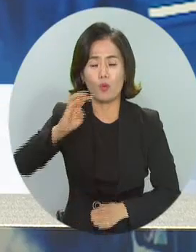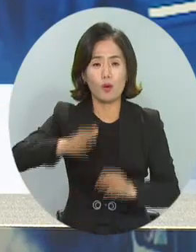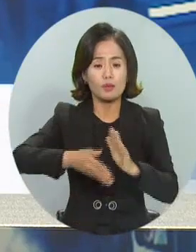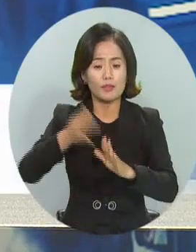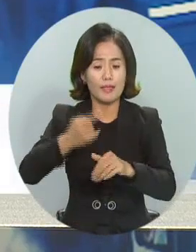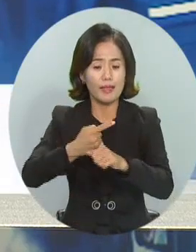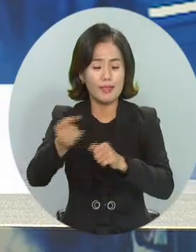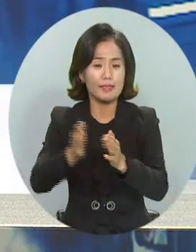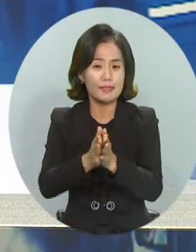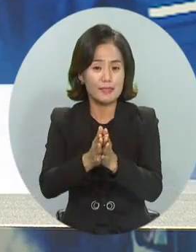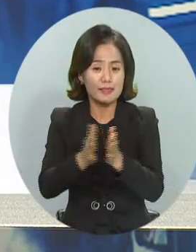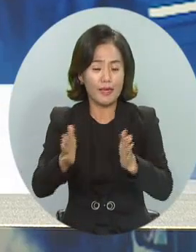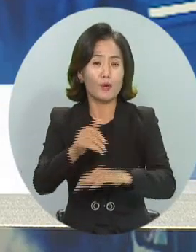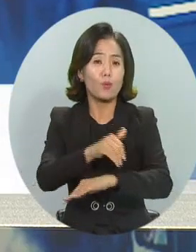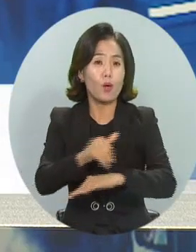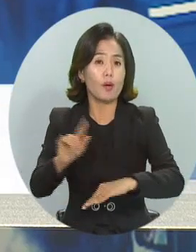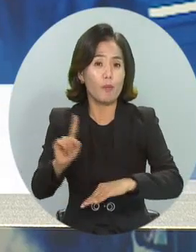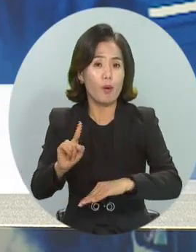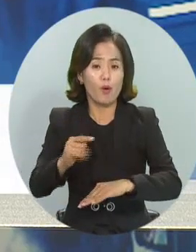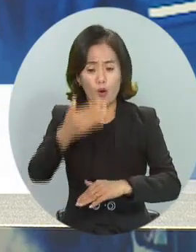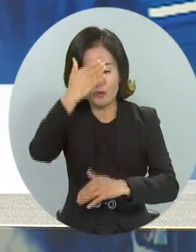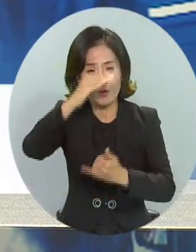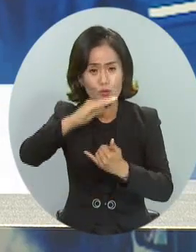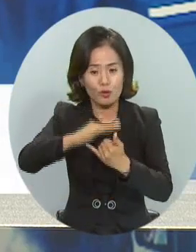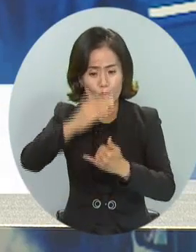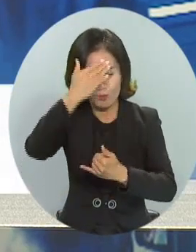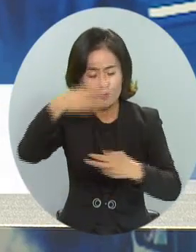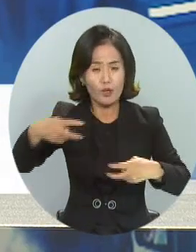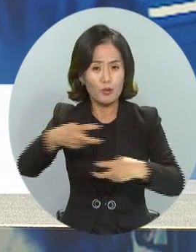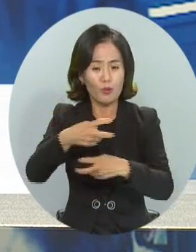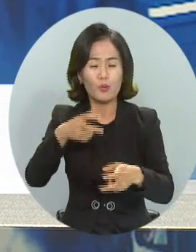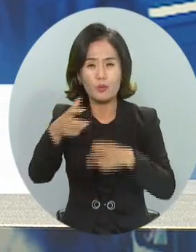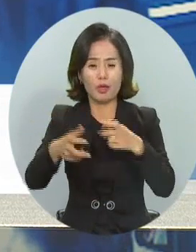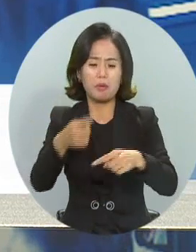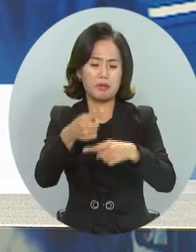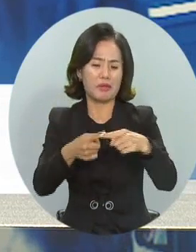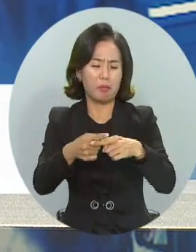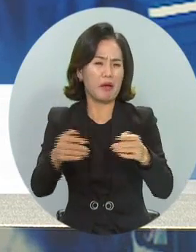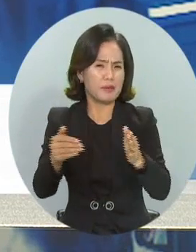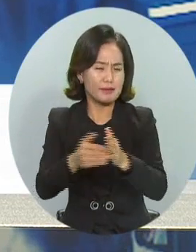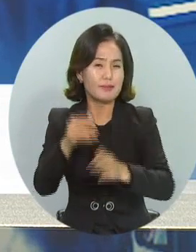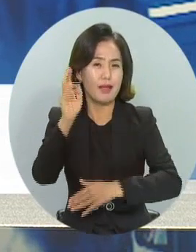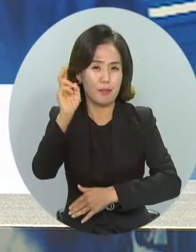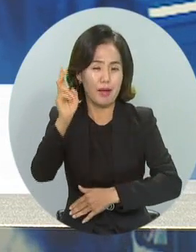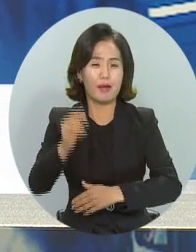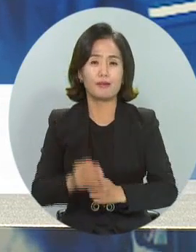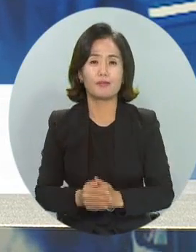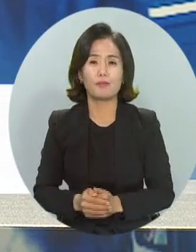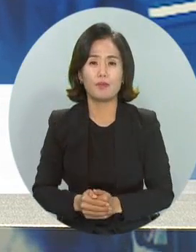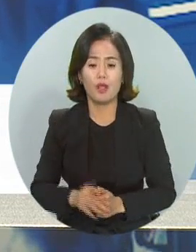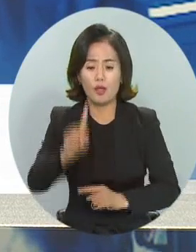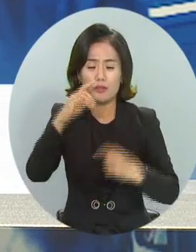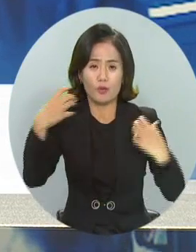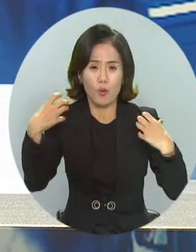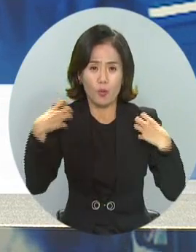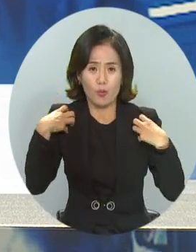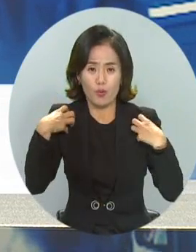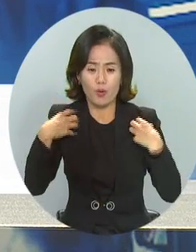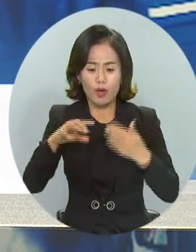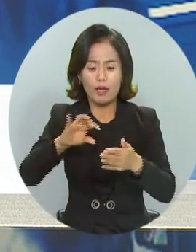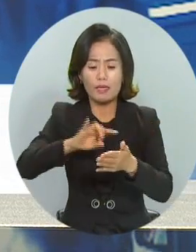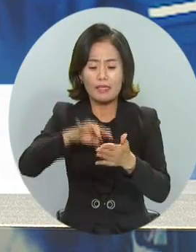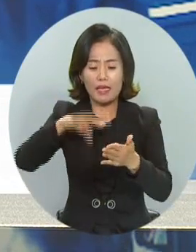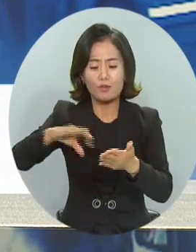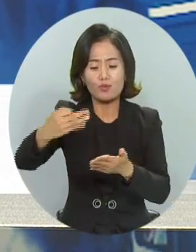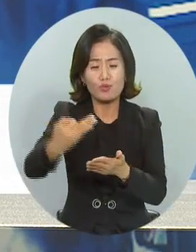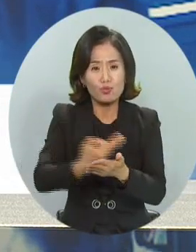광주시가 내년에 시행을 예고한 청소년 무상교통 사업이 반쪽짜리에 그칠 위기에 놓여 있습니다. 정부의 역대급 세수